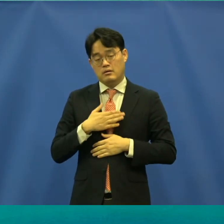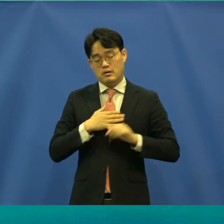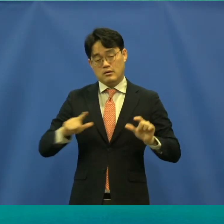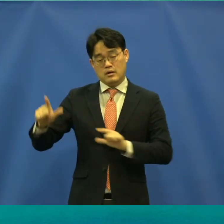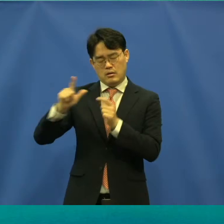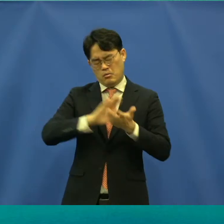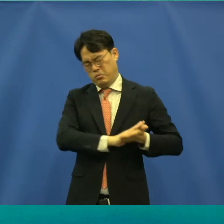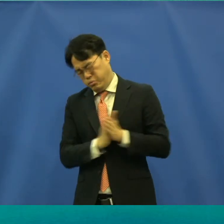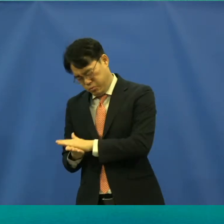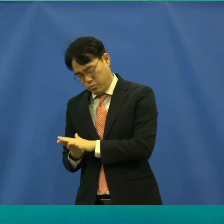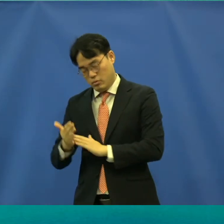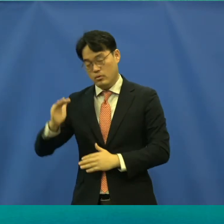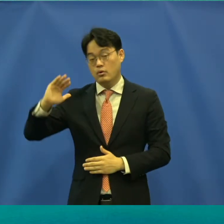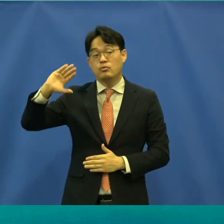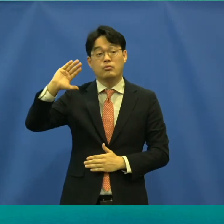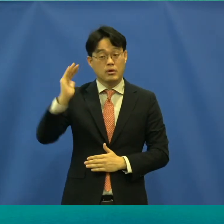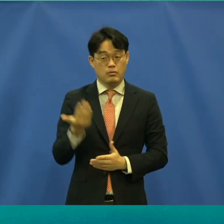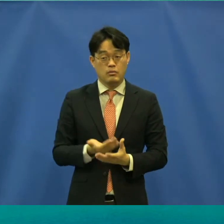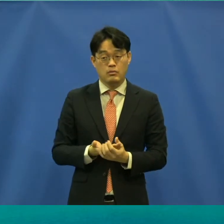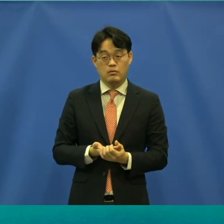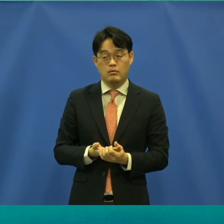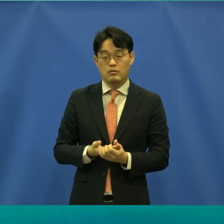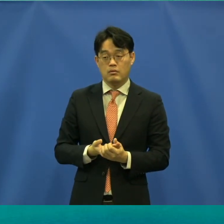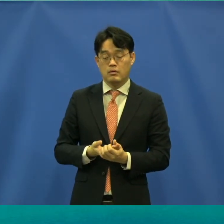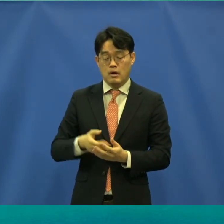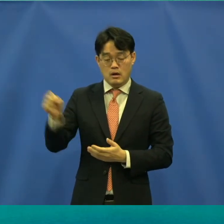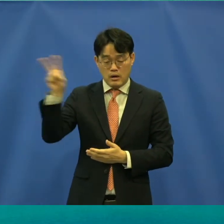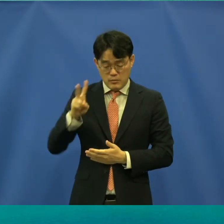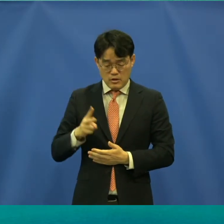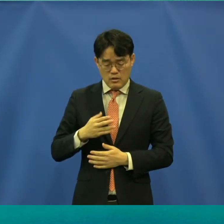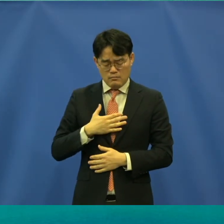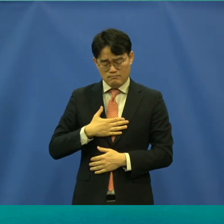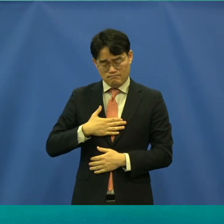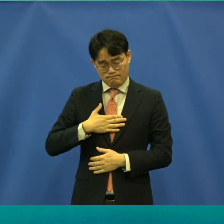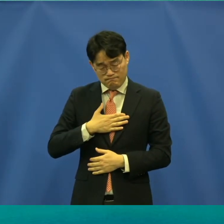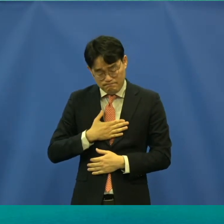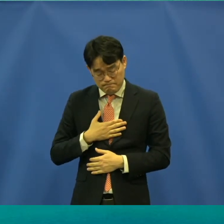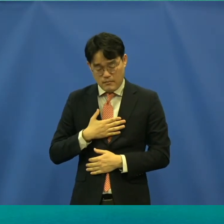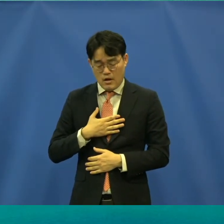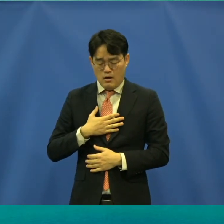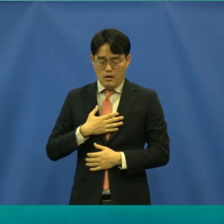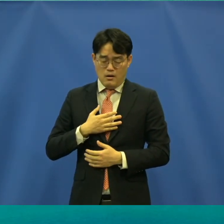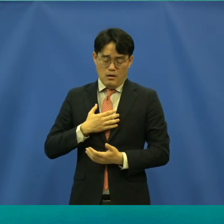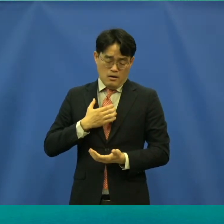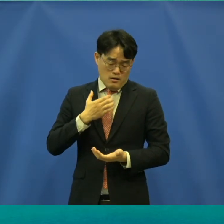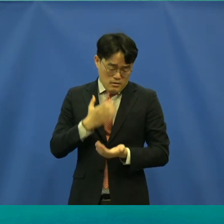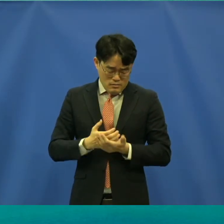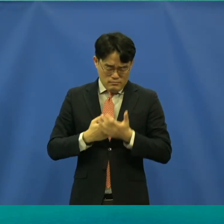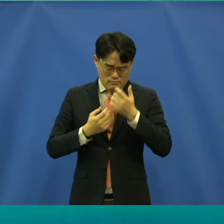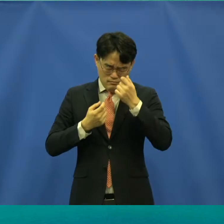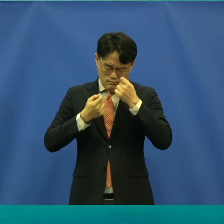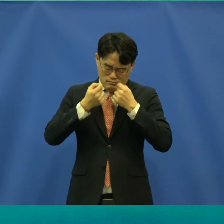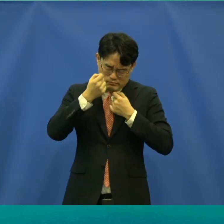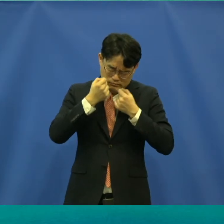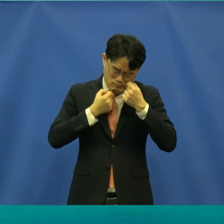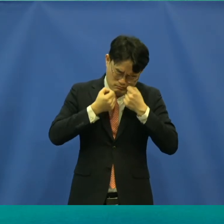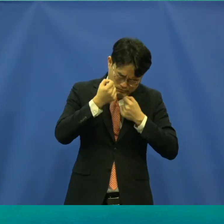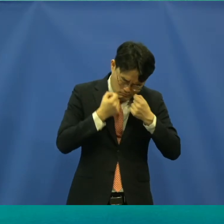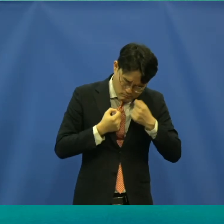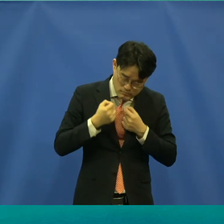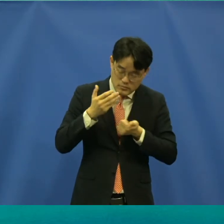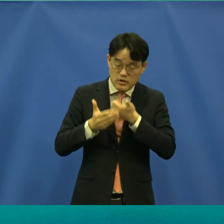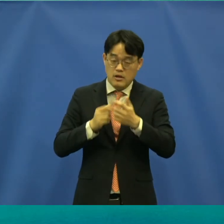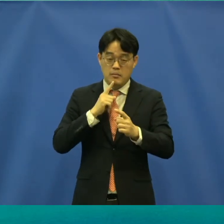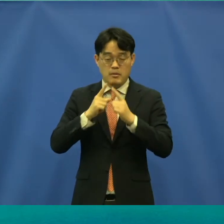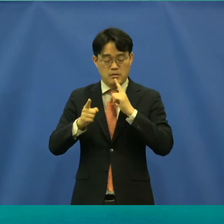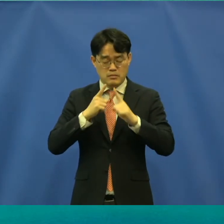성령이 전율할 정도로 하나님의 말씀을 생생하게 들려주실 때